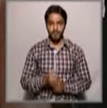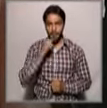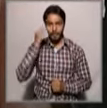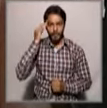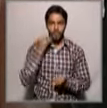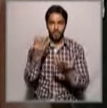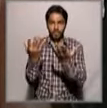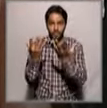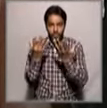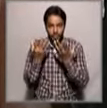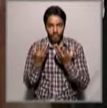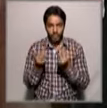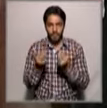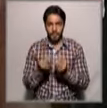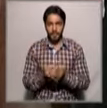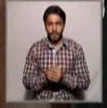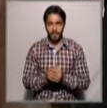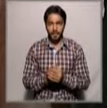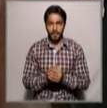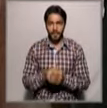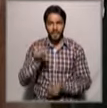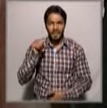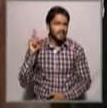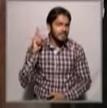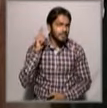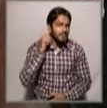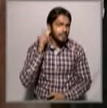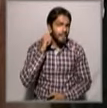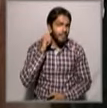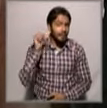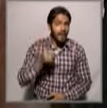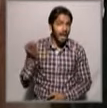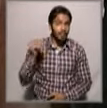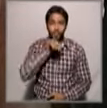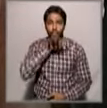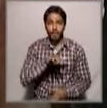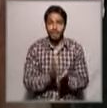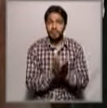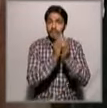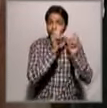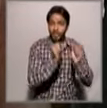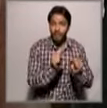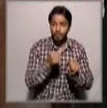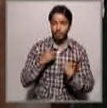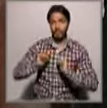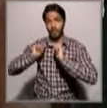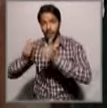نعم يعني حد قال إن الرسول صلى الله عليه وسلم هو كان رايح غزوة وجد طفلة